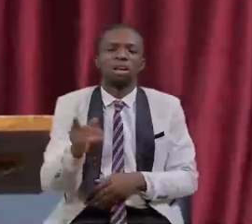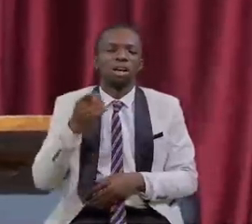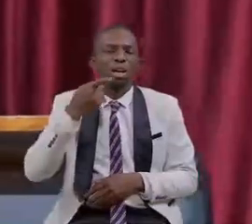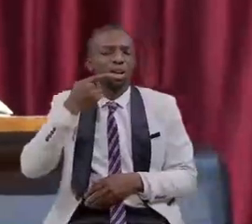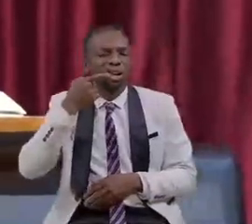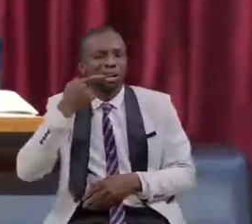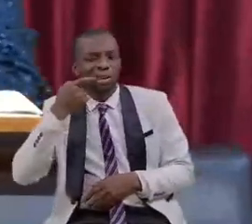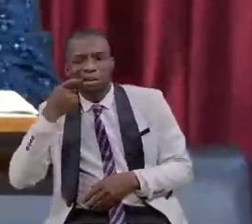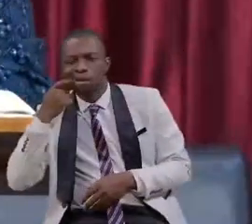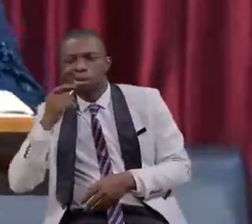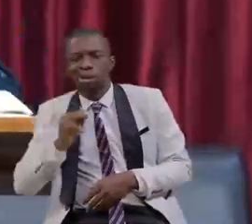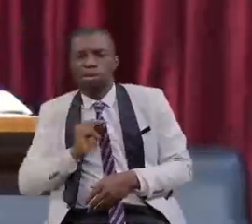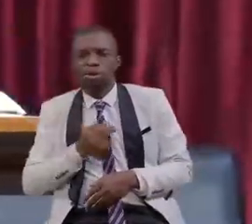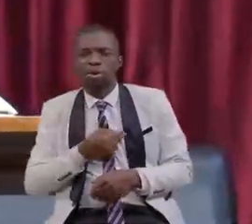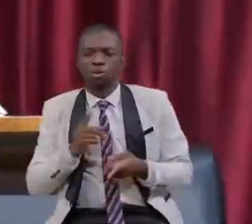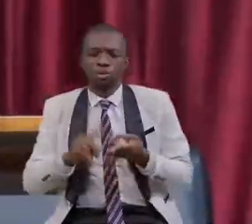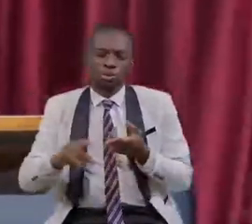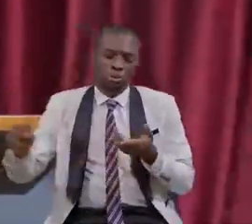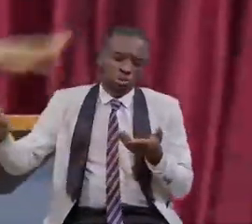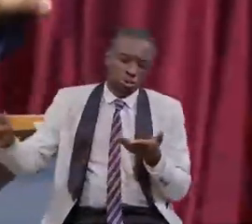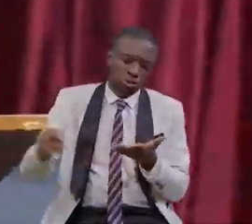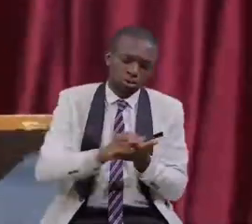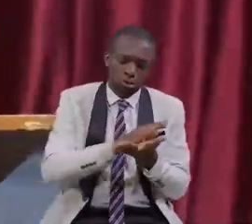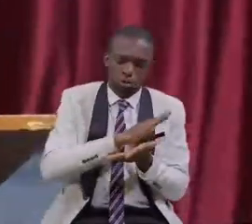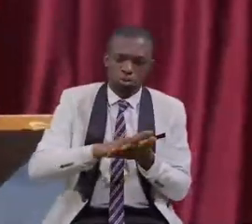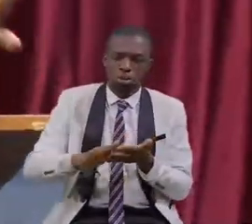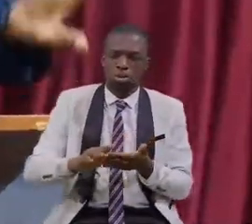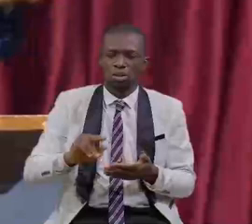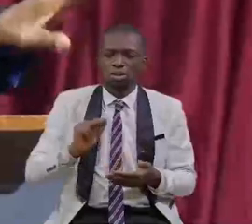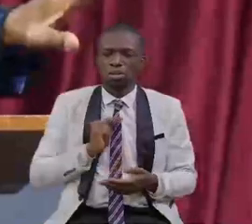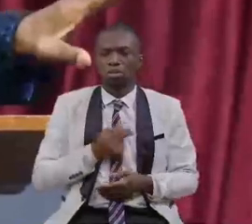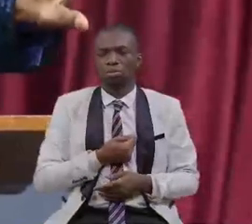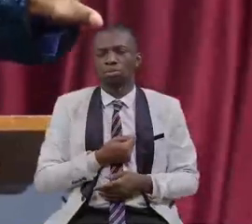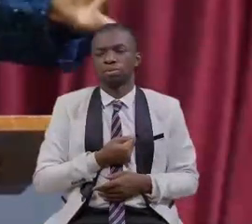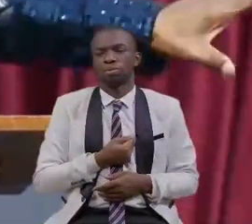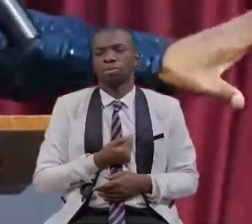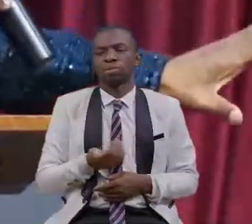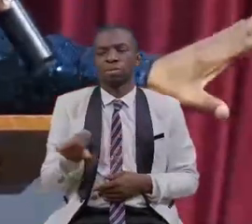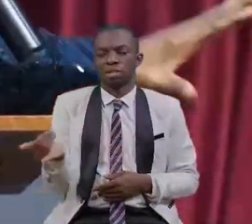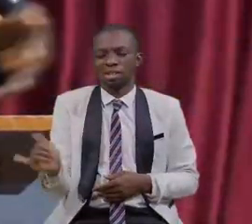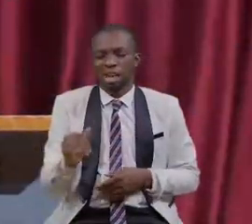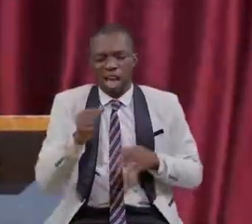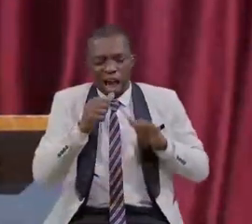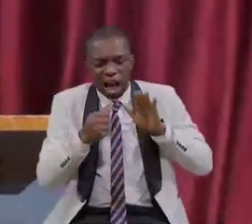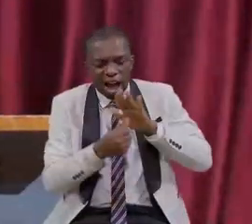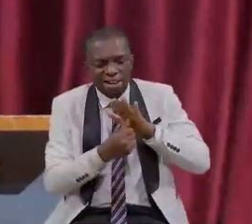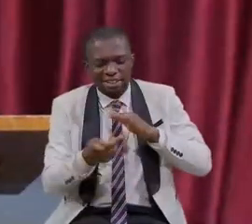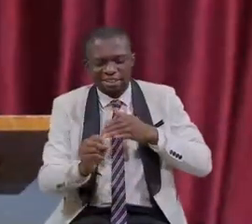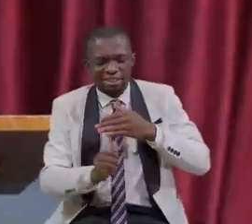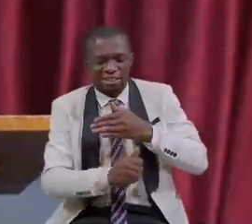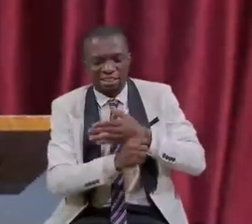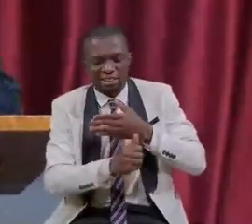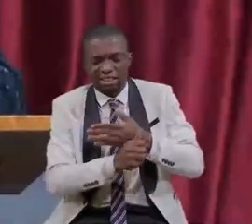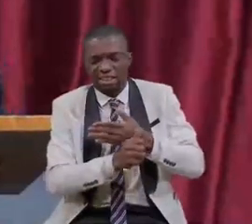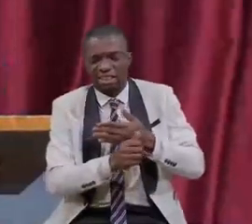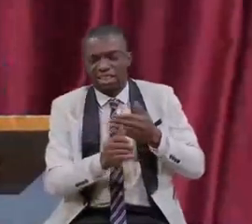Alors, il nous fait le signe pour nous amener afin de nous amener à eux pour nous détruire. Ils gardent la